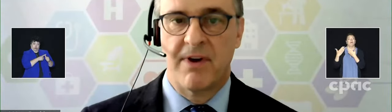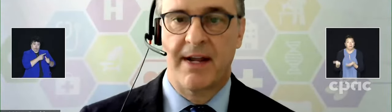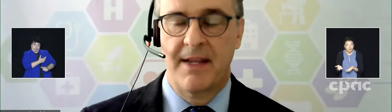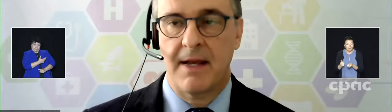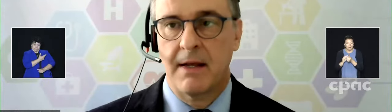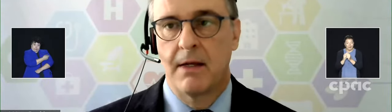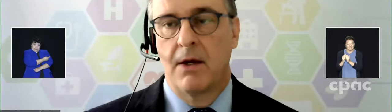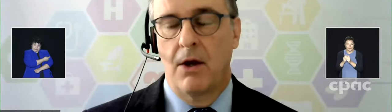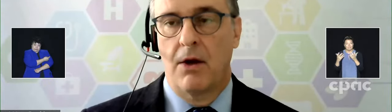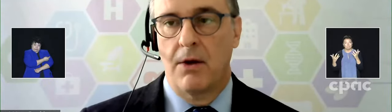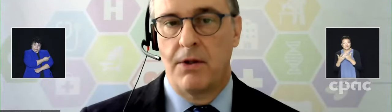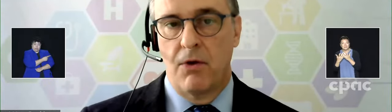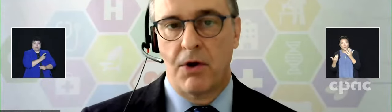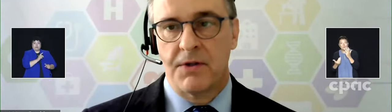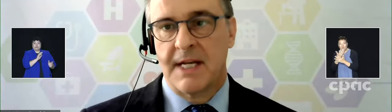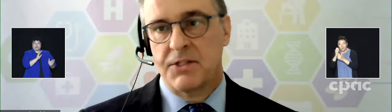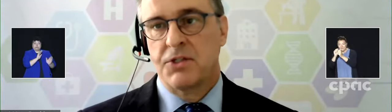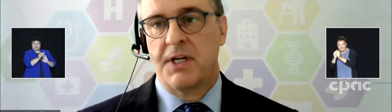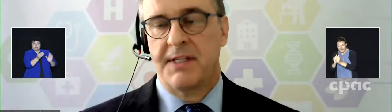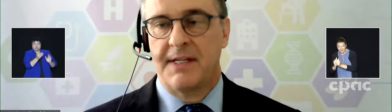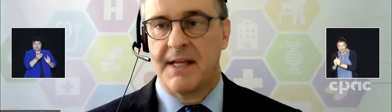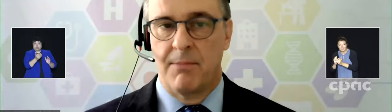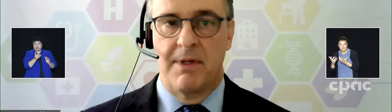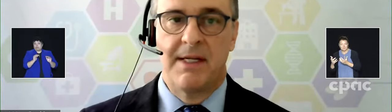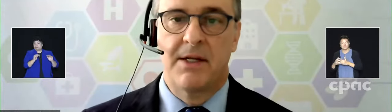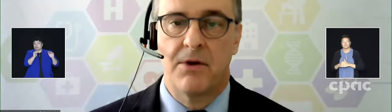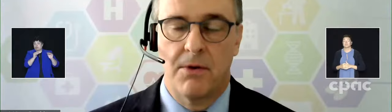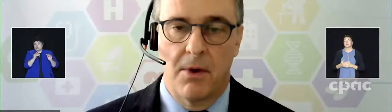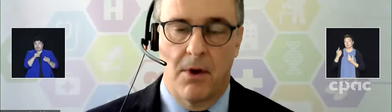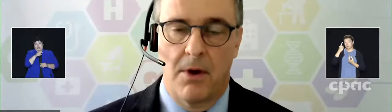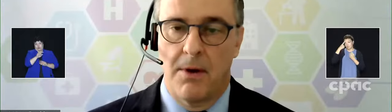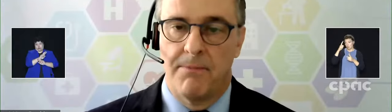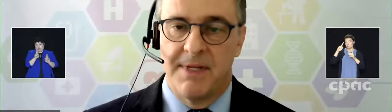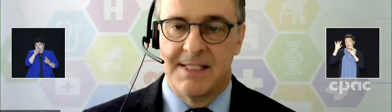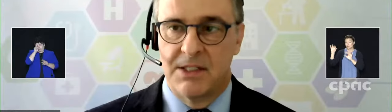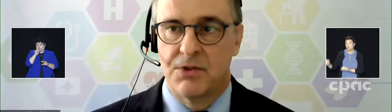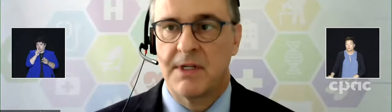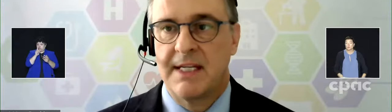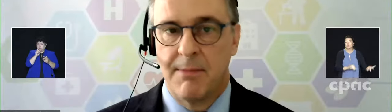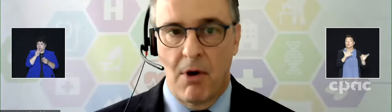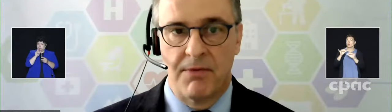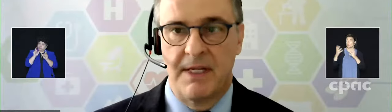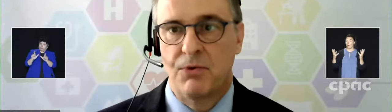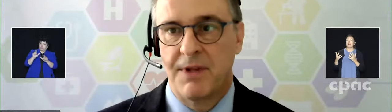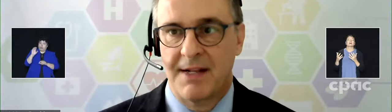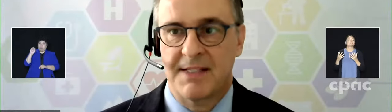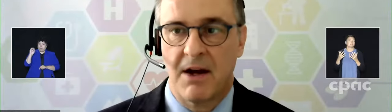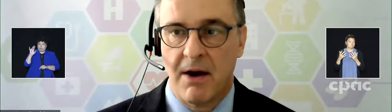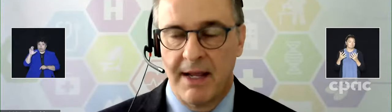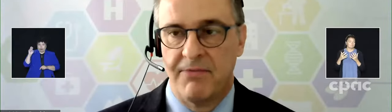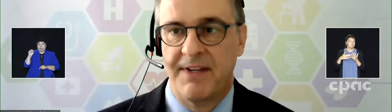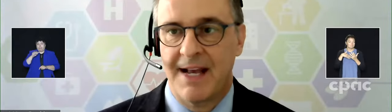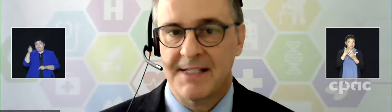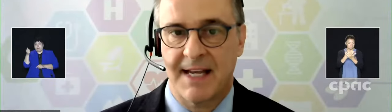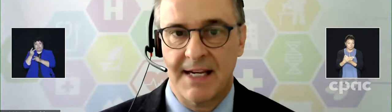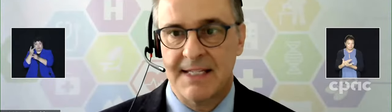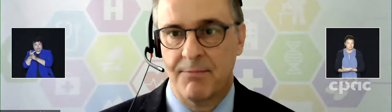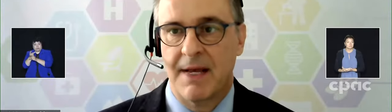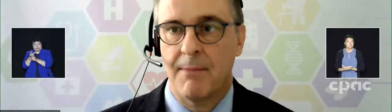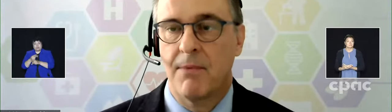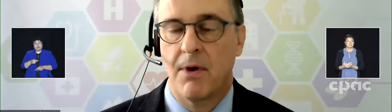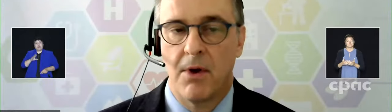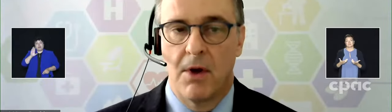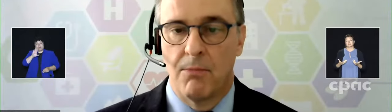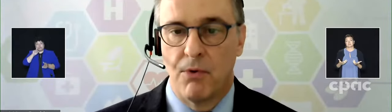des nouveaux variants. Il y eu un consensus qui a été établi que des études qui démontrent des taux d'anticorps efficaces seraient